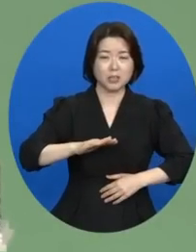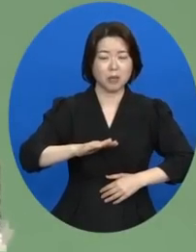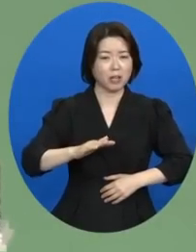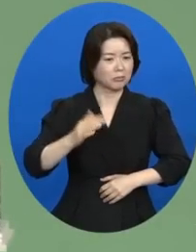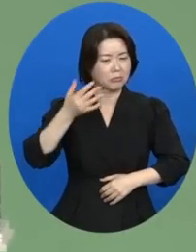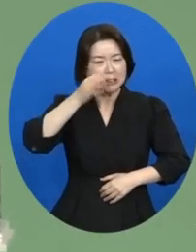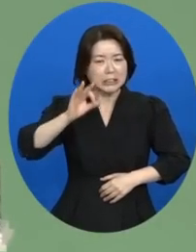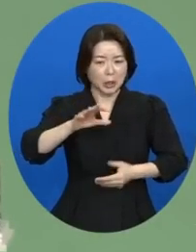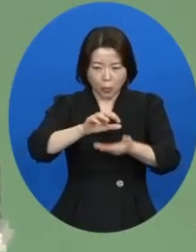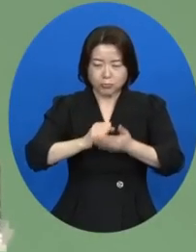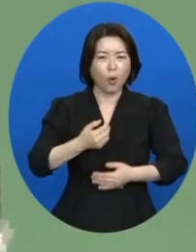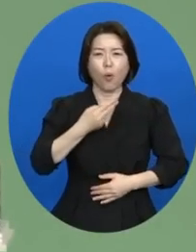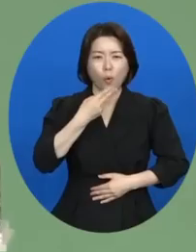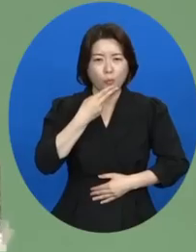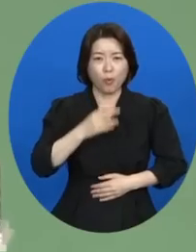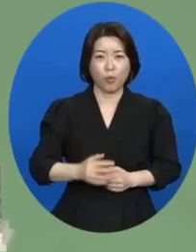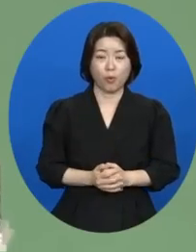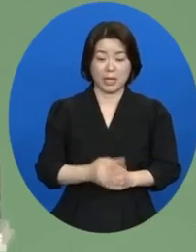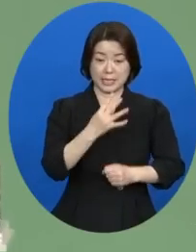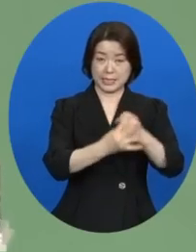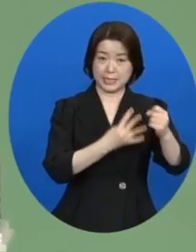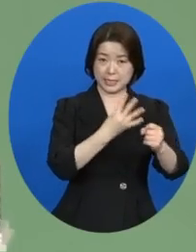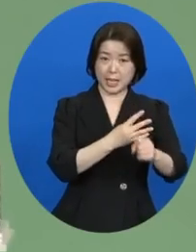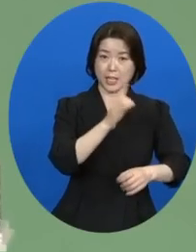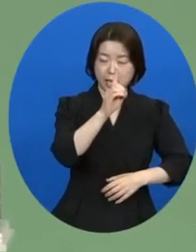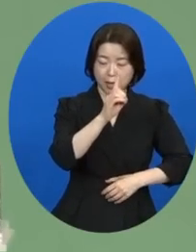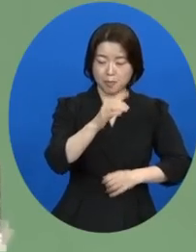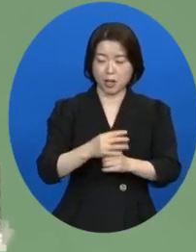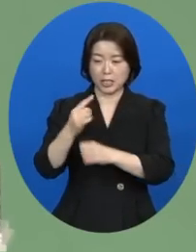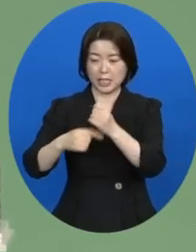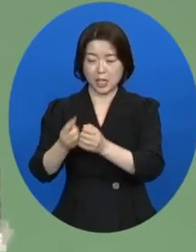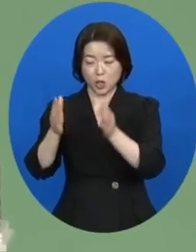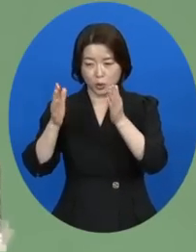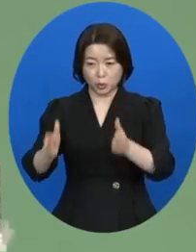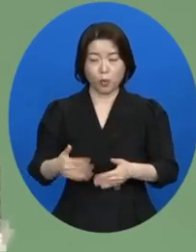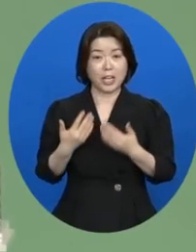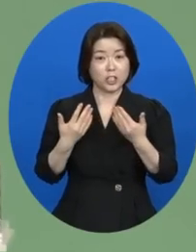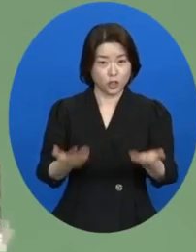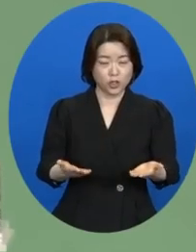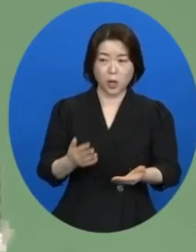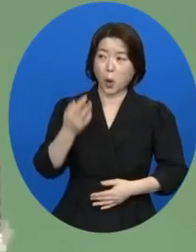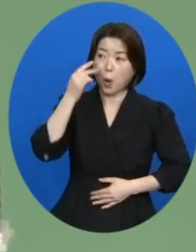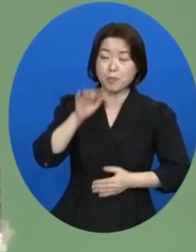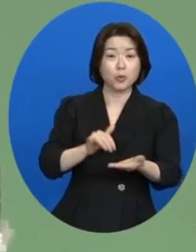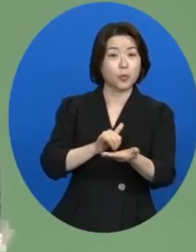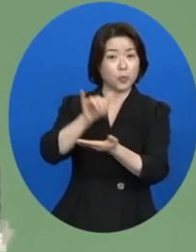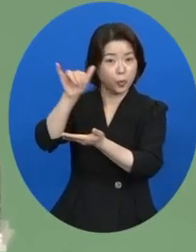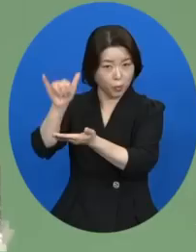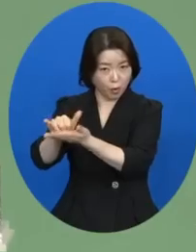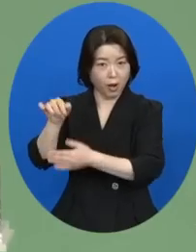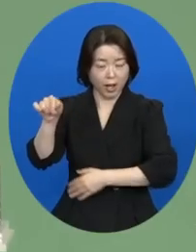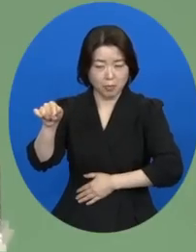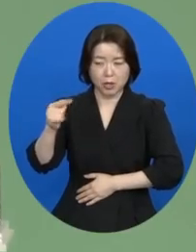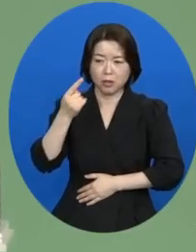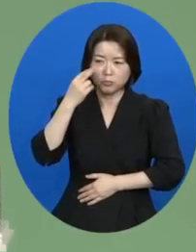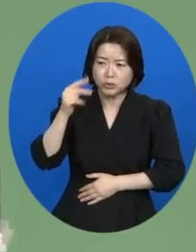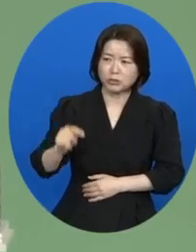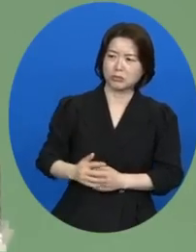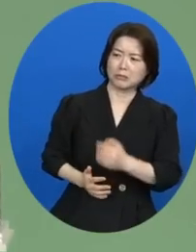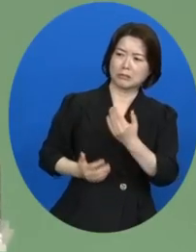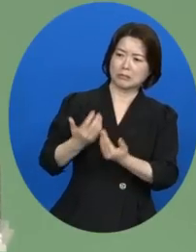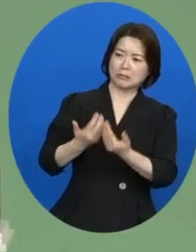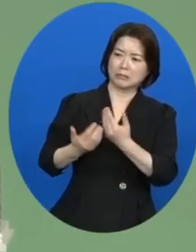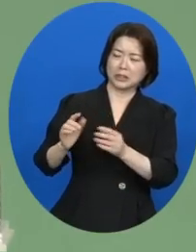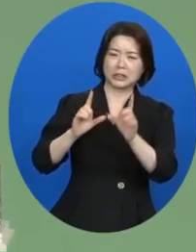않았고 4년에 1년씩 안식년으로 미국에 가면 미국 생활을 적응되지